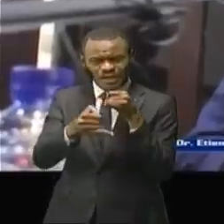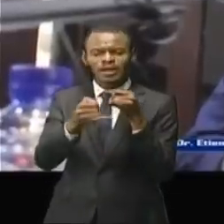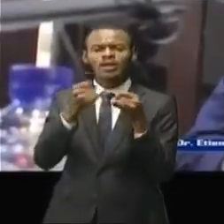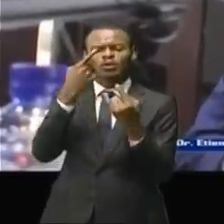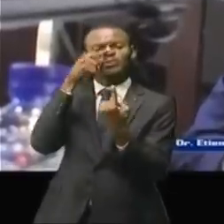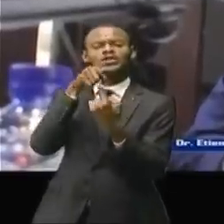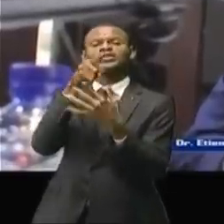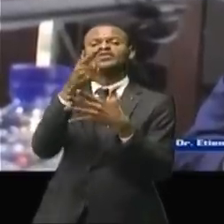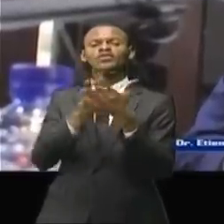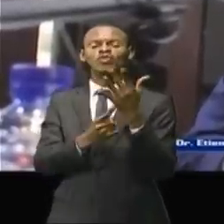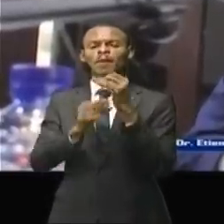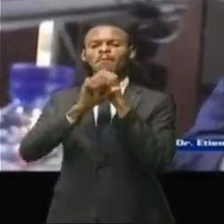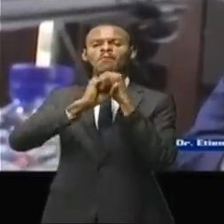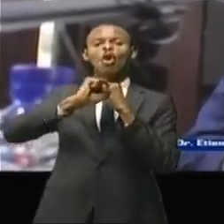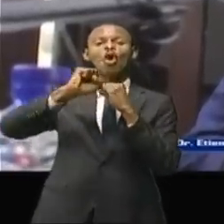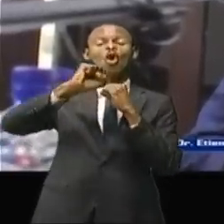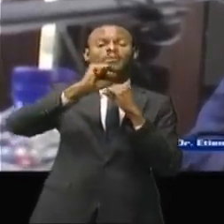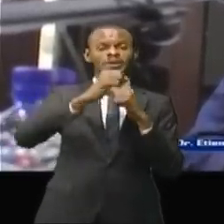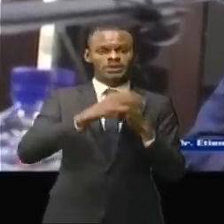mieux